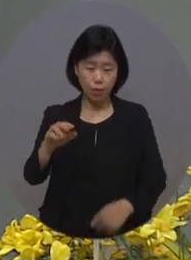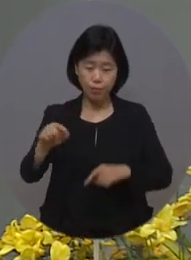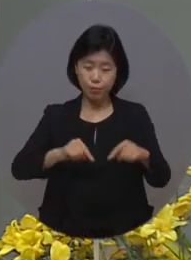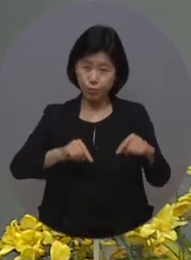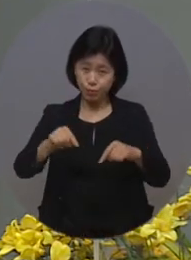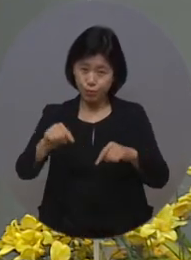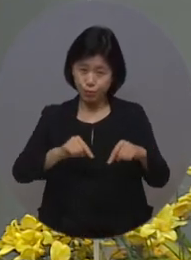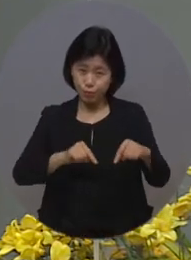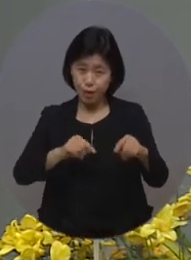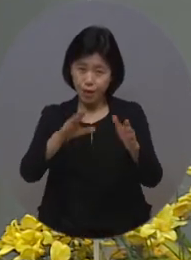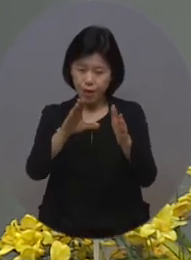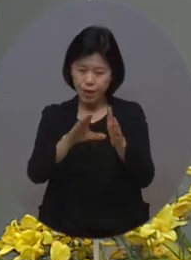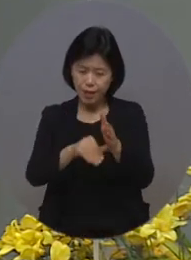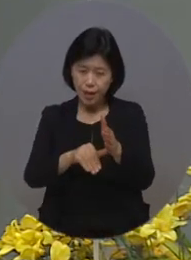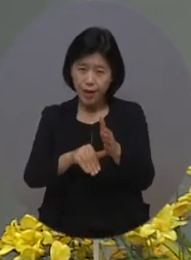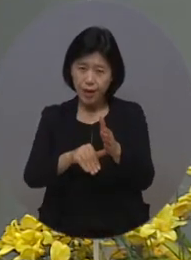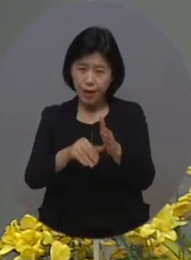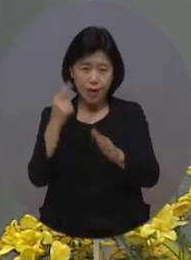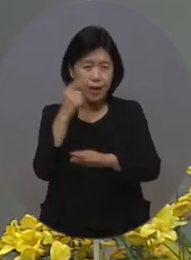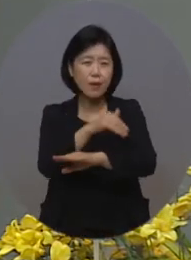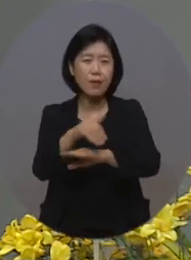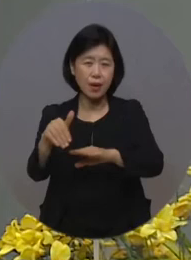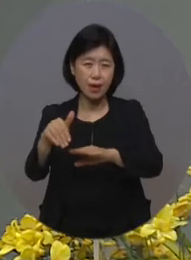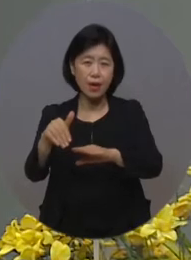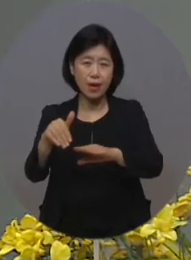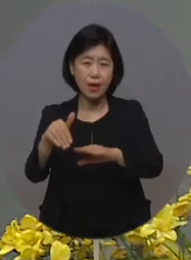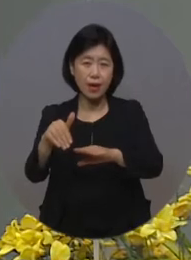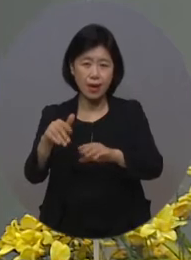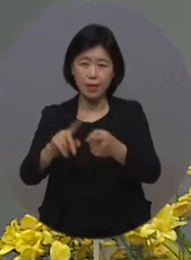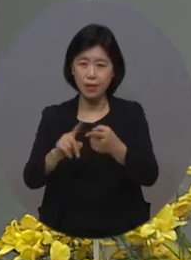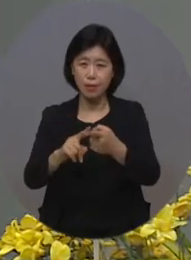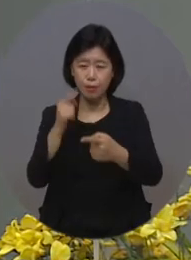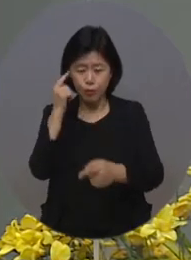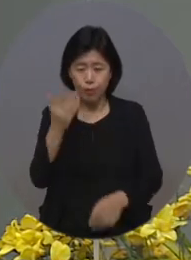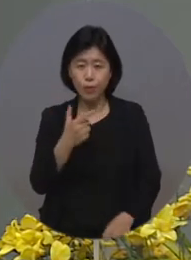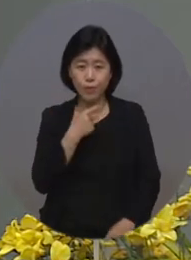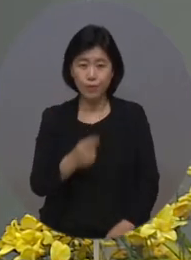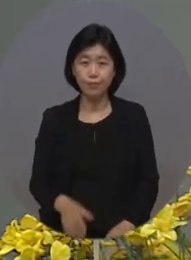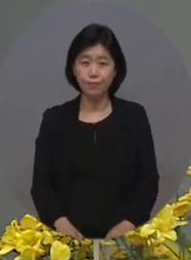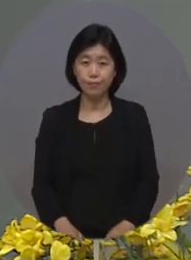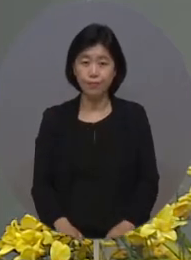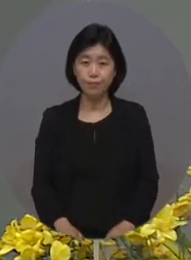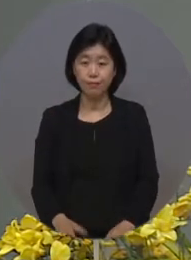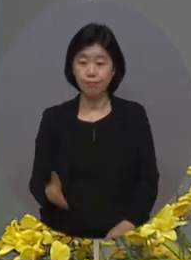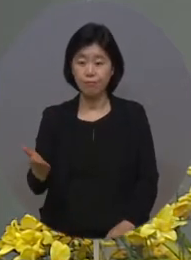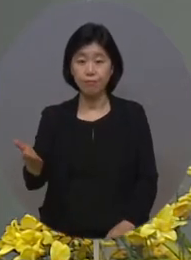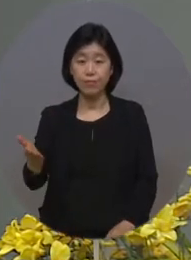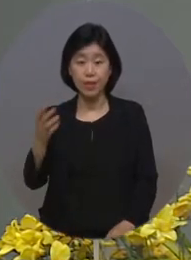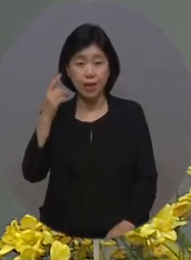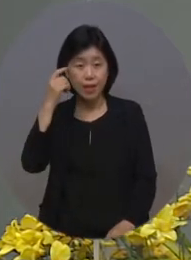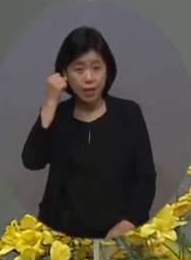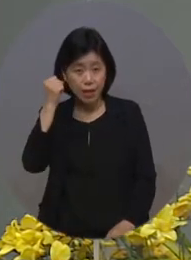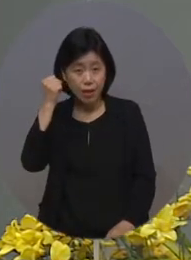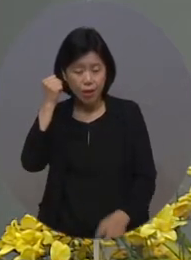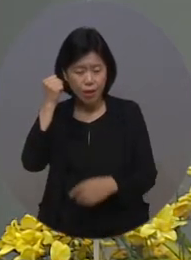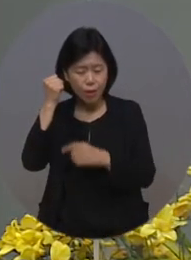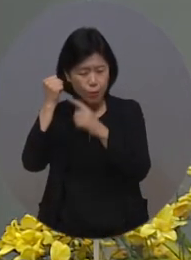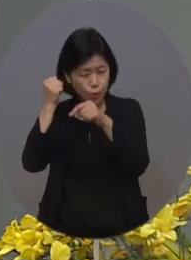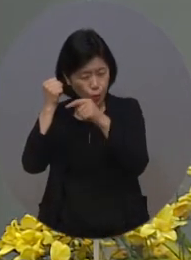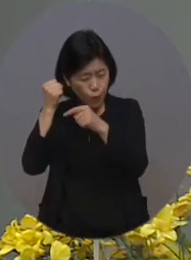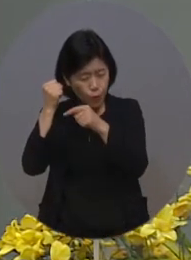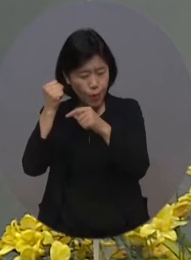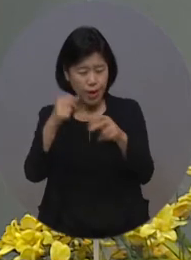하실때 거지 여쭤 보고 싶었거든요 오늘의 이사님이 기억하고 있는 우리 장애인들의 대한 어 어떤 그